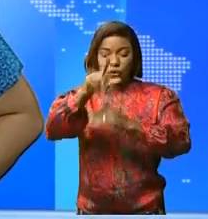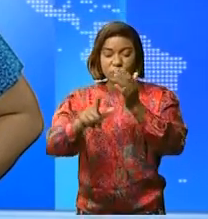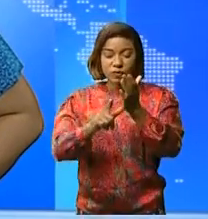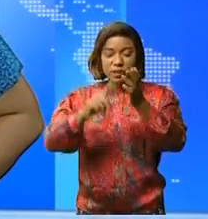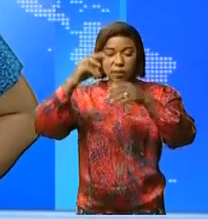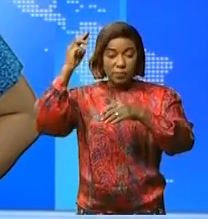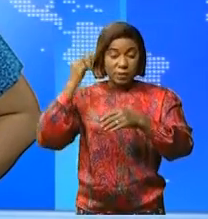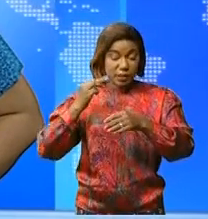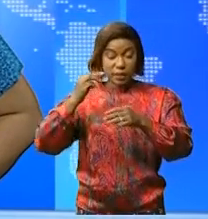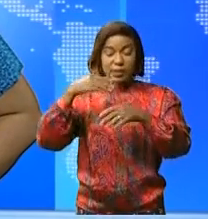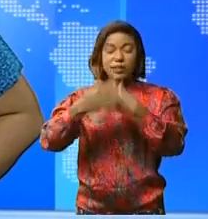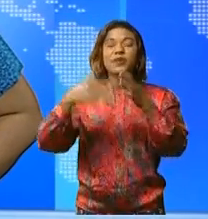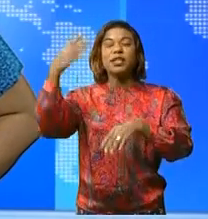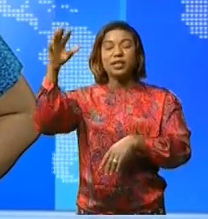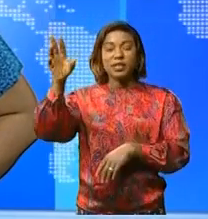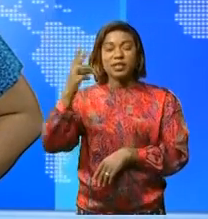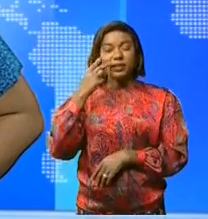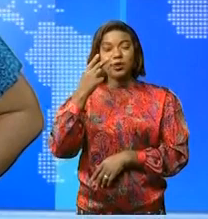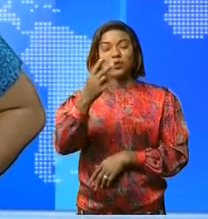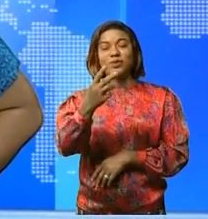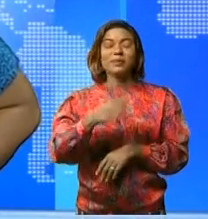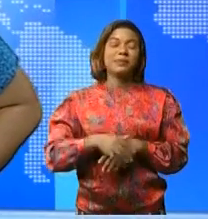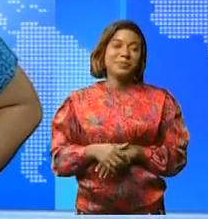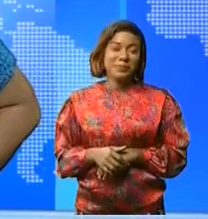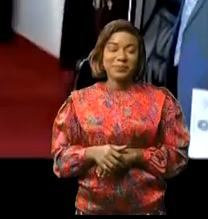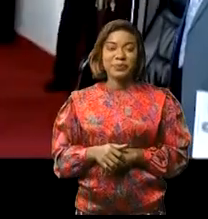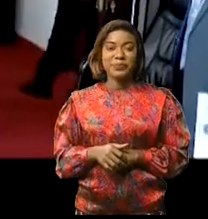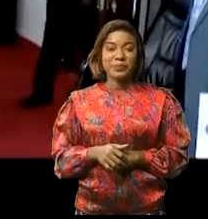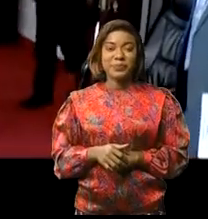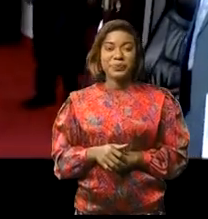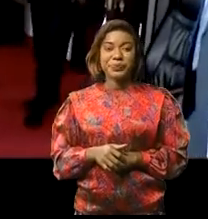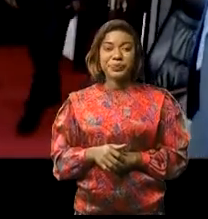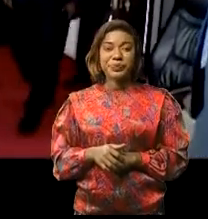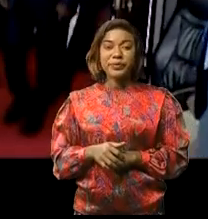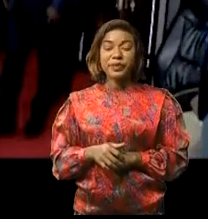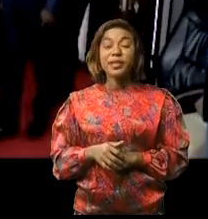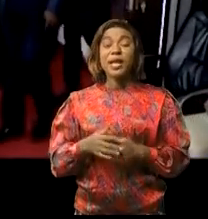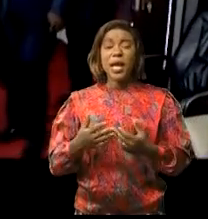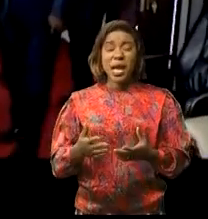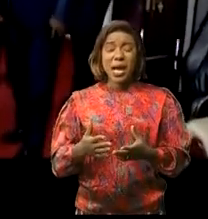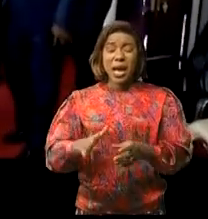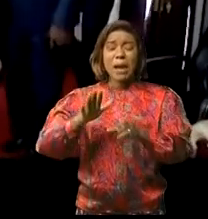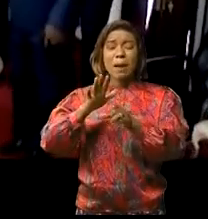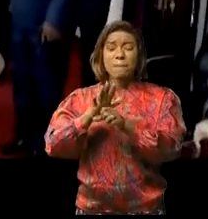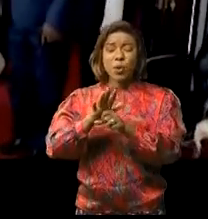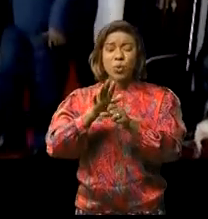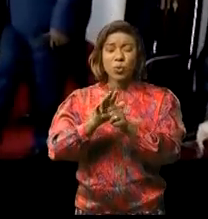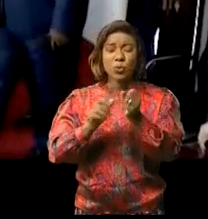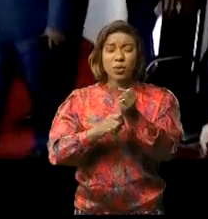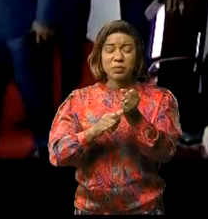des Affaires étrangères. Commentaire Eric Kabamba Kongolo. Une forte délégation composée de 200 hommes